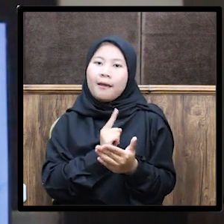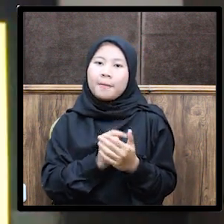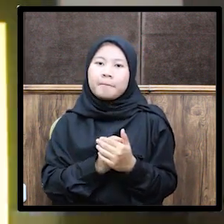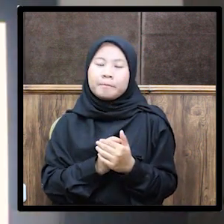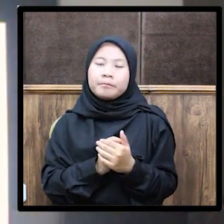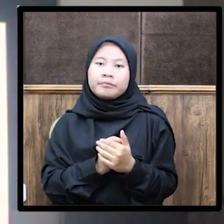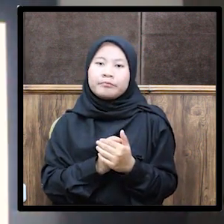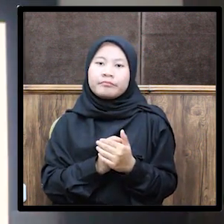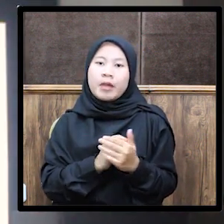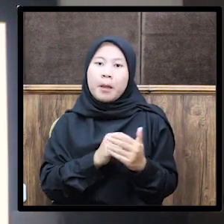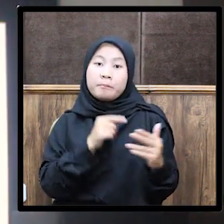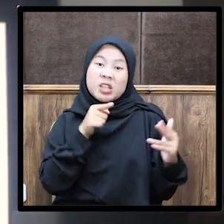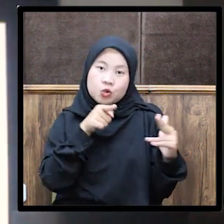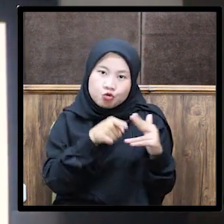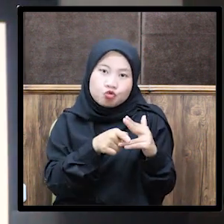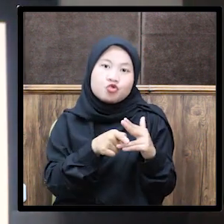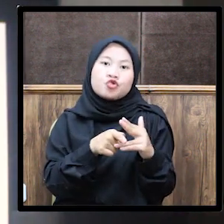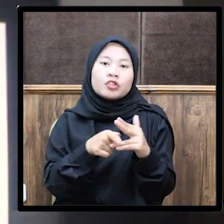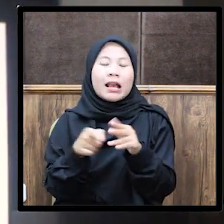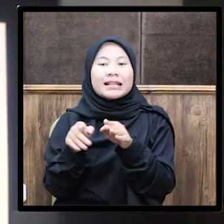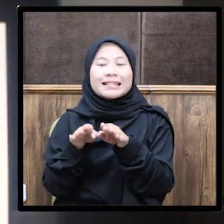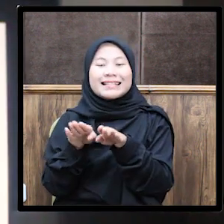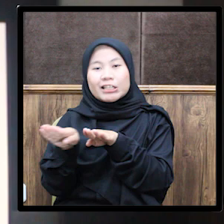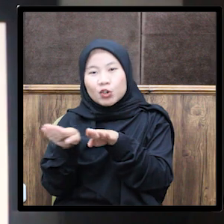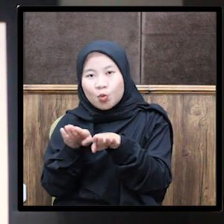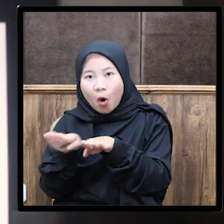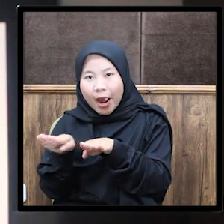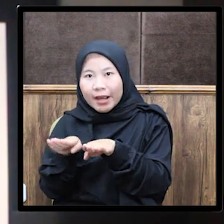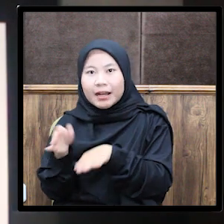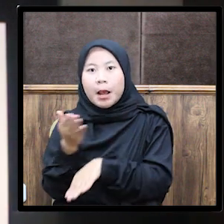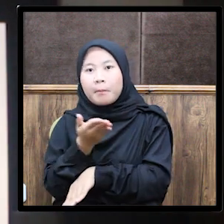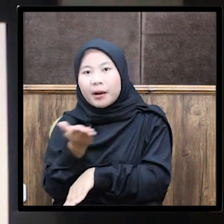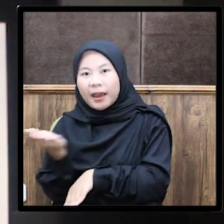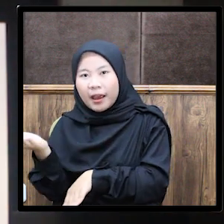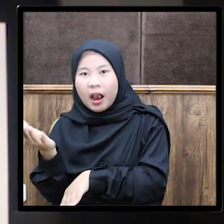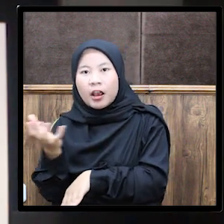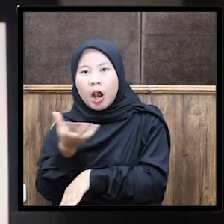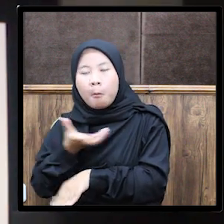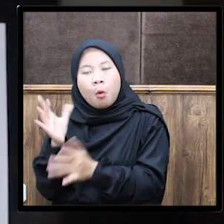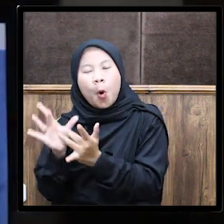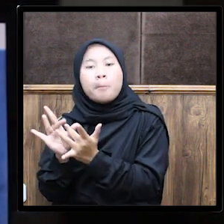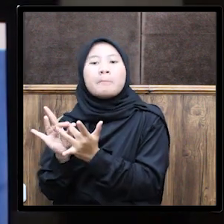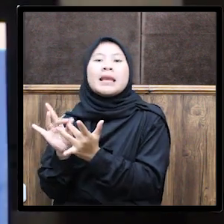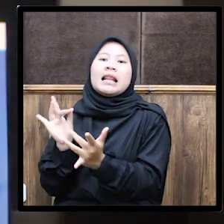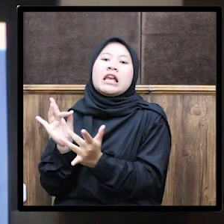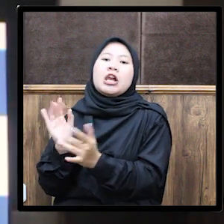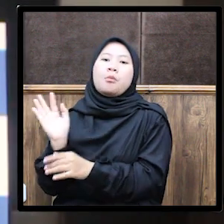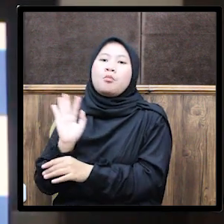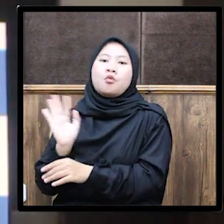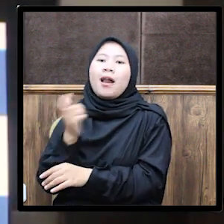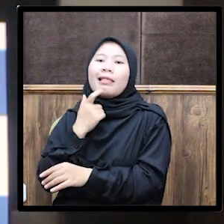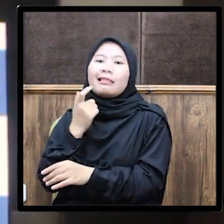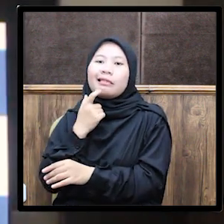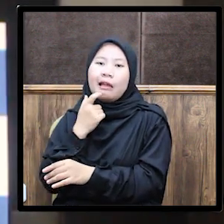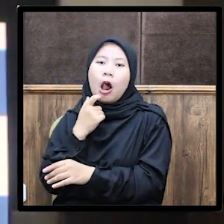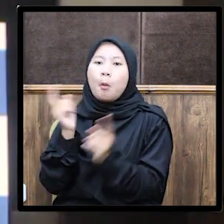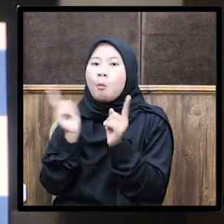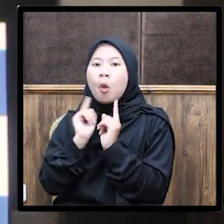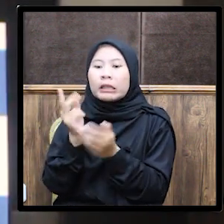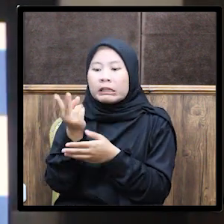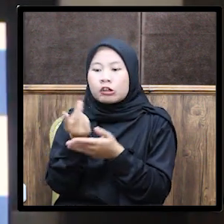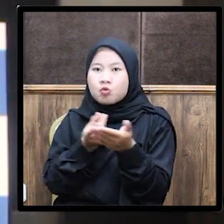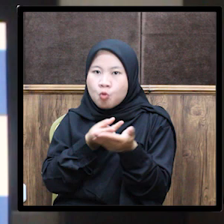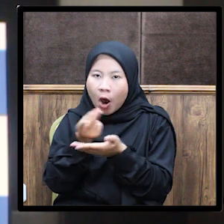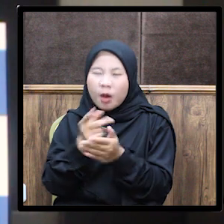memilih sesuai dengan apa yang akan mereka lakukan ke depan, bukan memilih karena money politik. Sekali lagi, kita harus